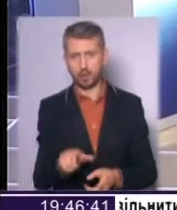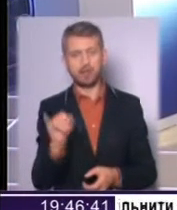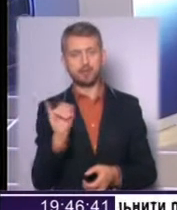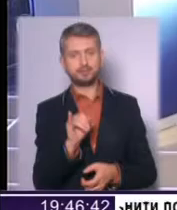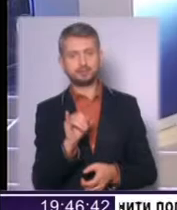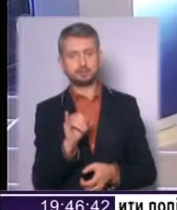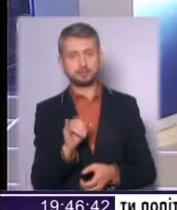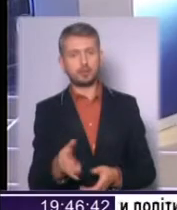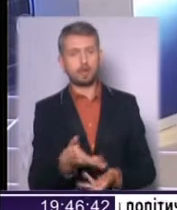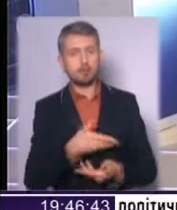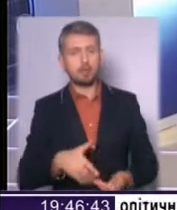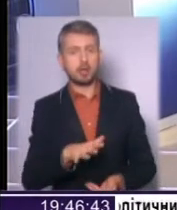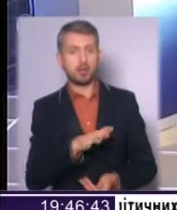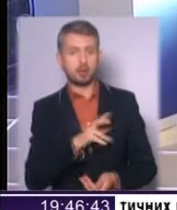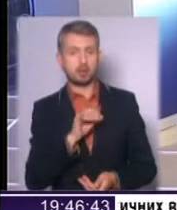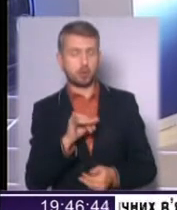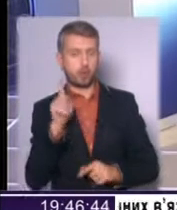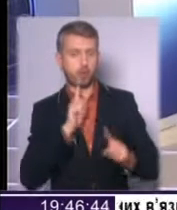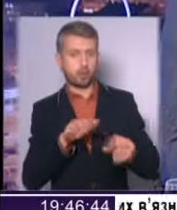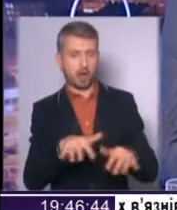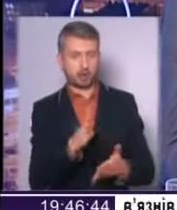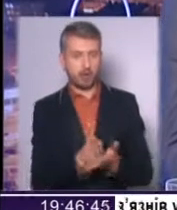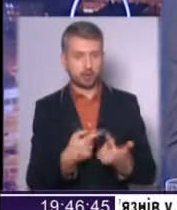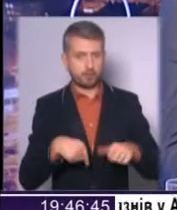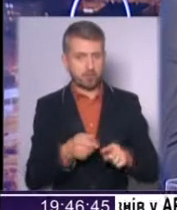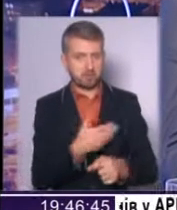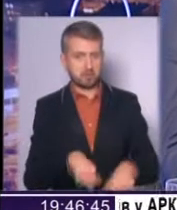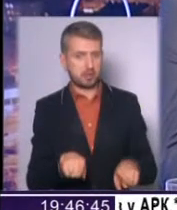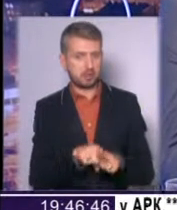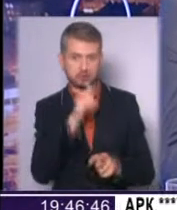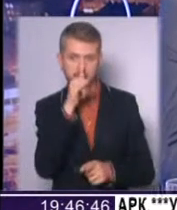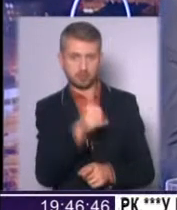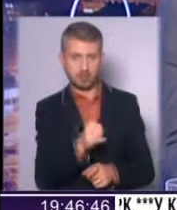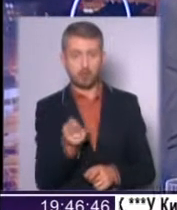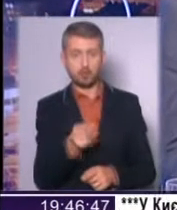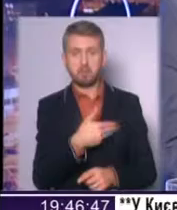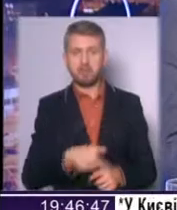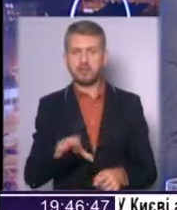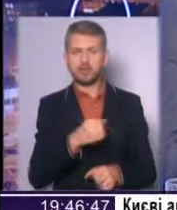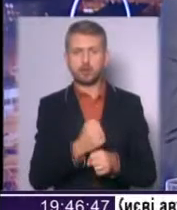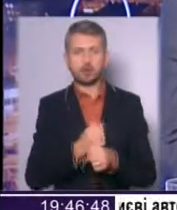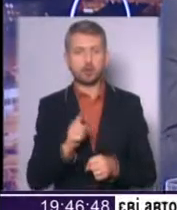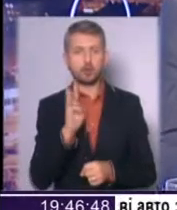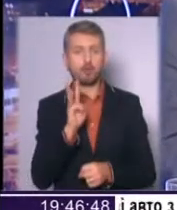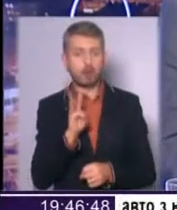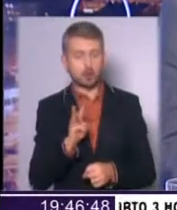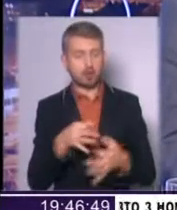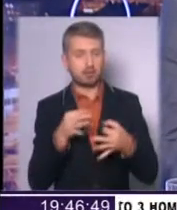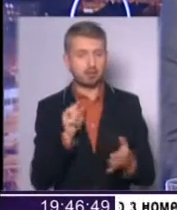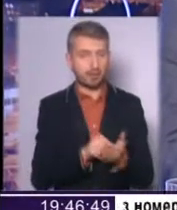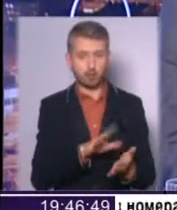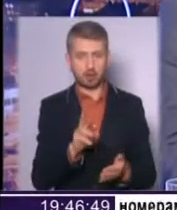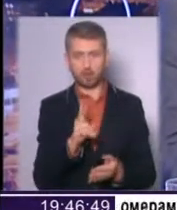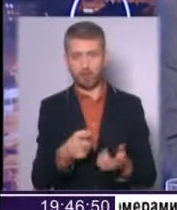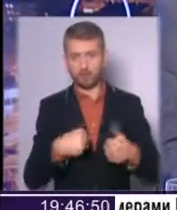те, що поміняли прізвище, це нічого не говорить. Але модель правління України країною і нашою державою не змінилося.